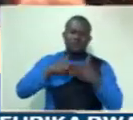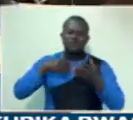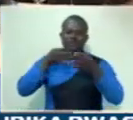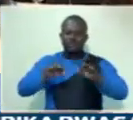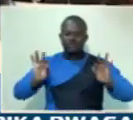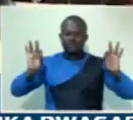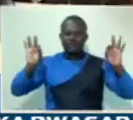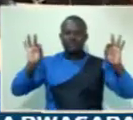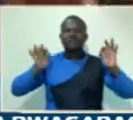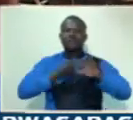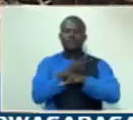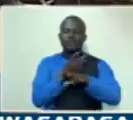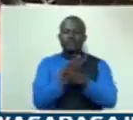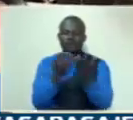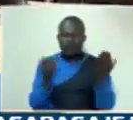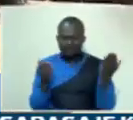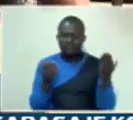kugenda masaha runaka